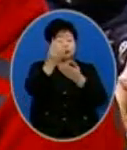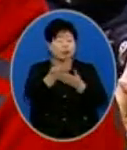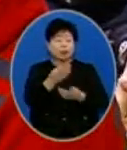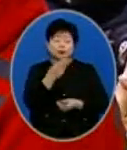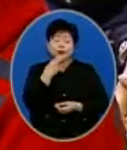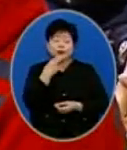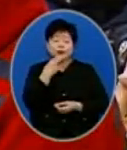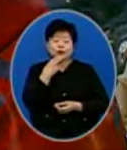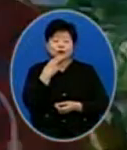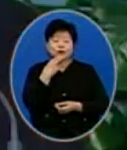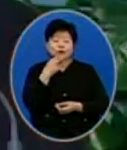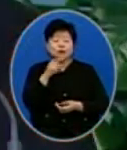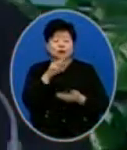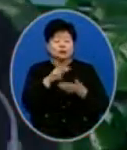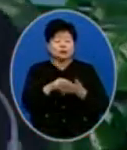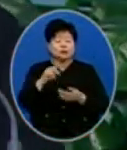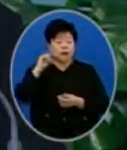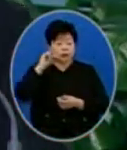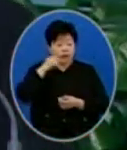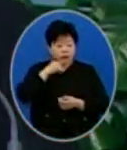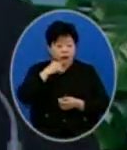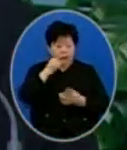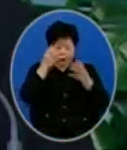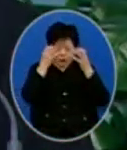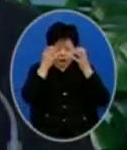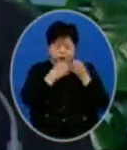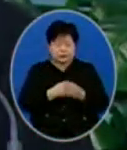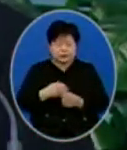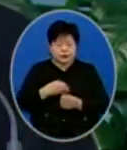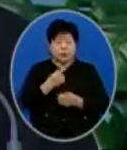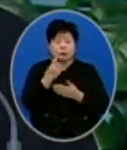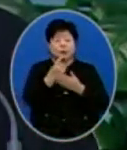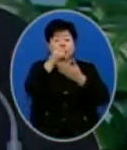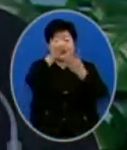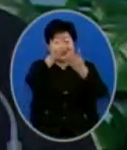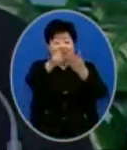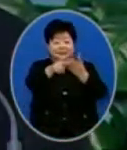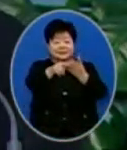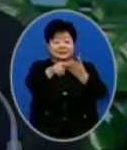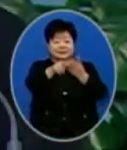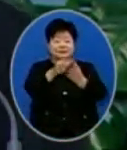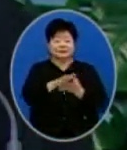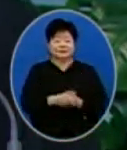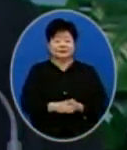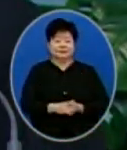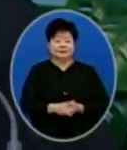없습니다 그러므로 어떠한 문제와 어려움과 고통과 괴로움이 다가온다고 할지라도